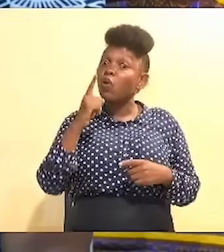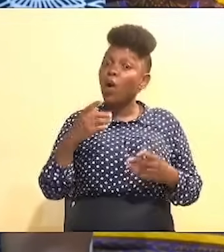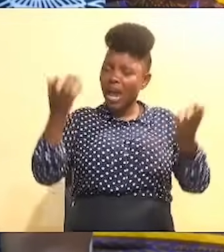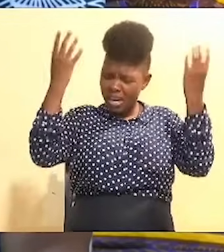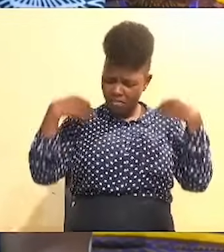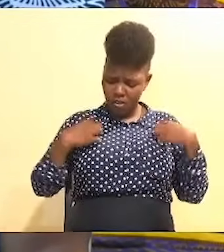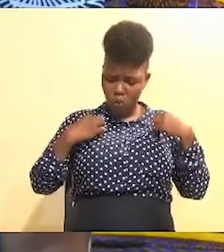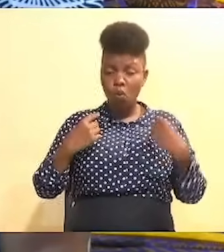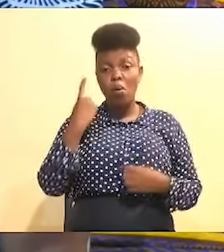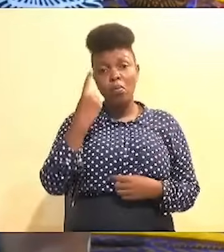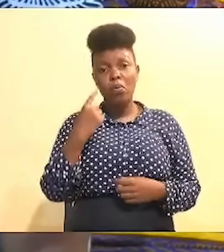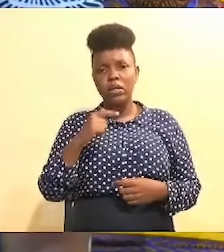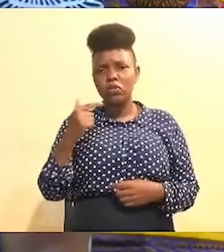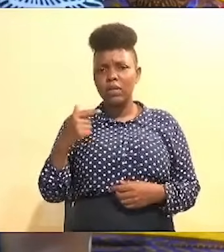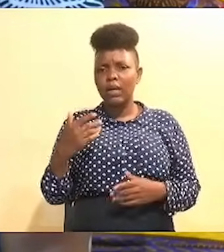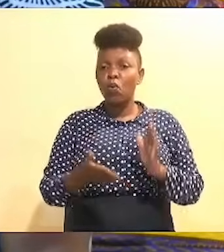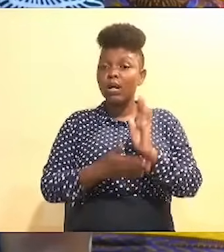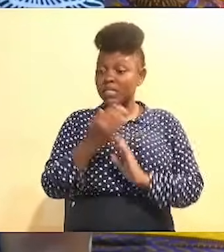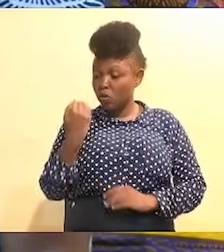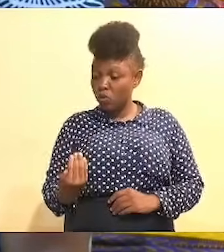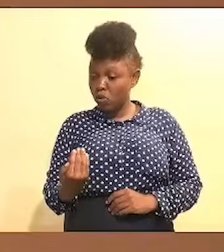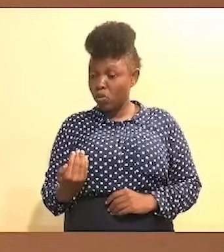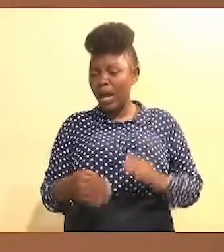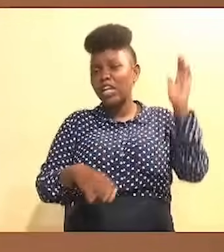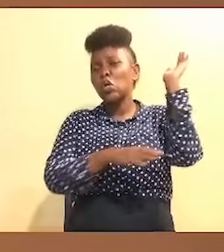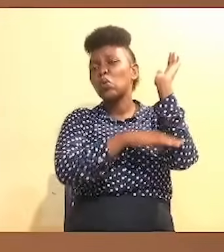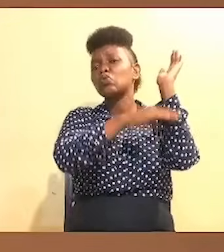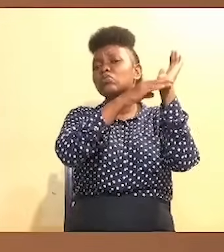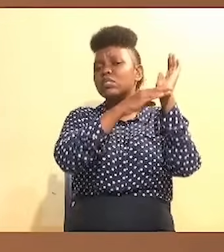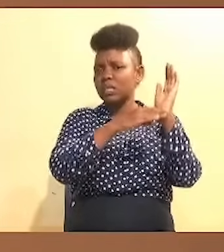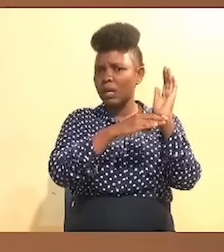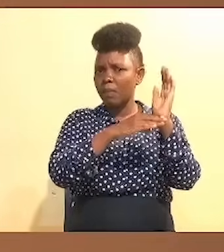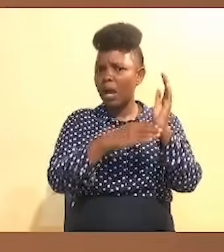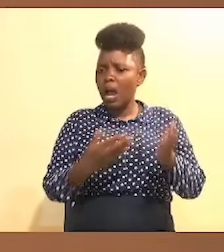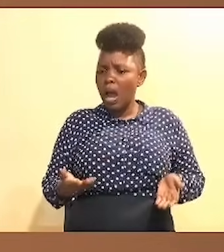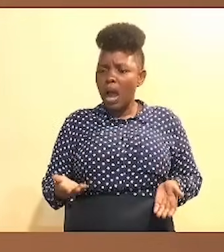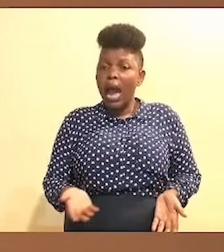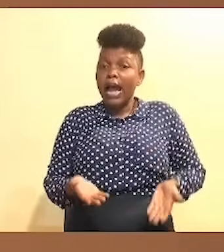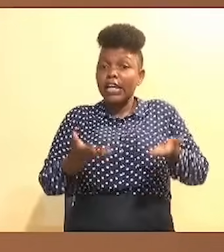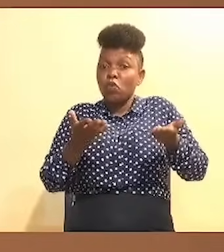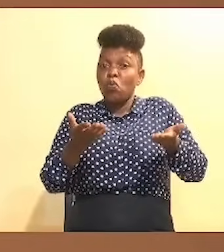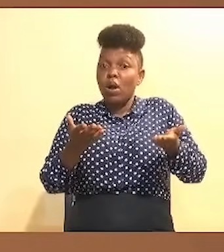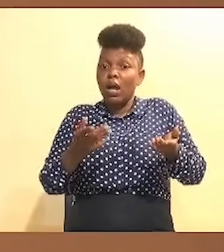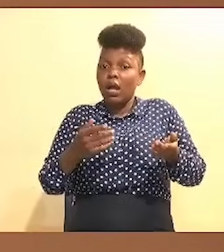Moja tu. Tangu utoto mpaka utu uzima. Utaniuliza, sasa ilikuwa kuwaje? Akikuwa na yenyewe ilikuwa inakuwa.